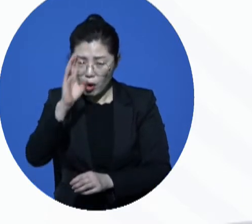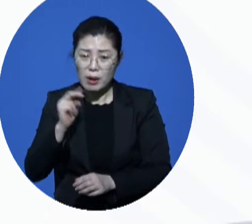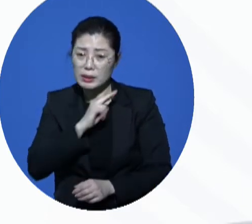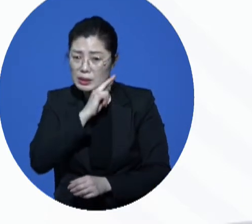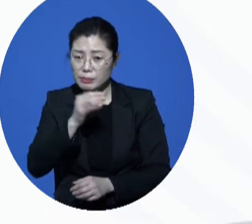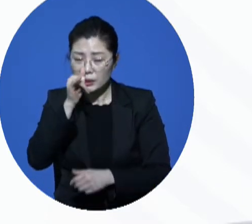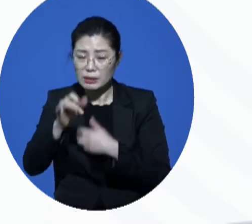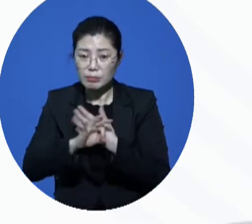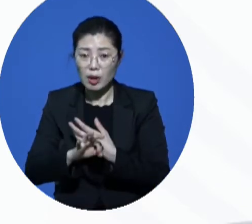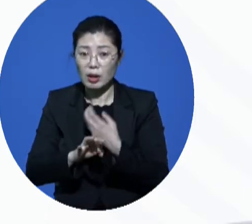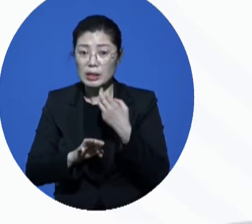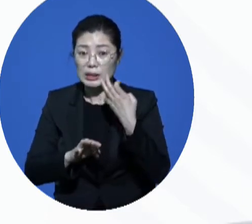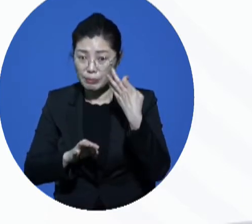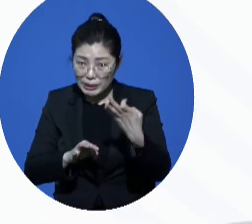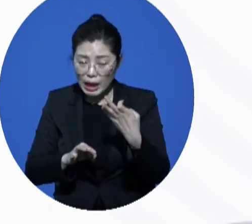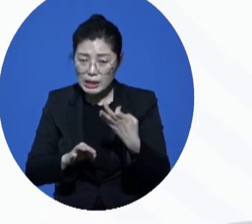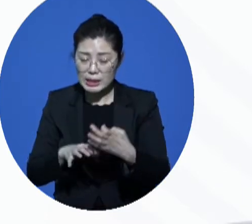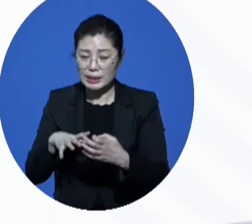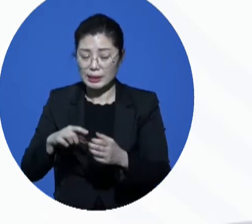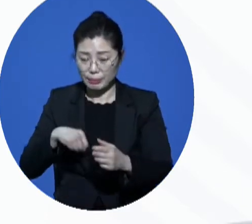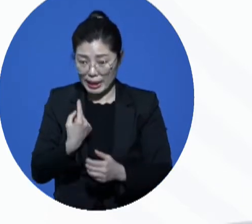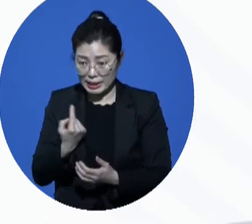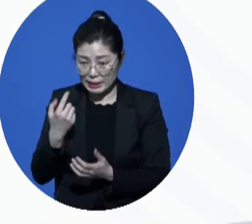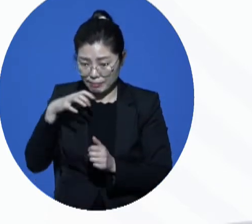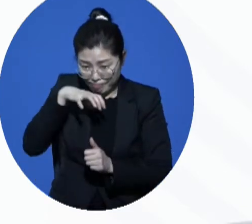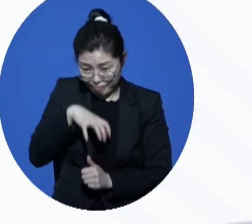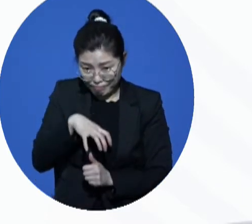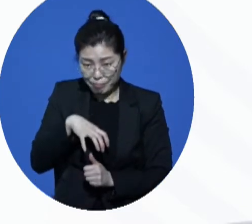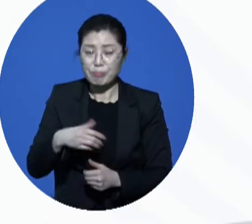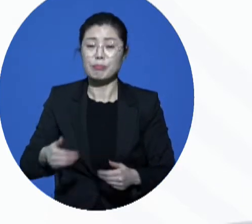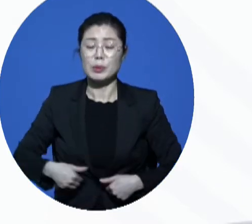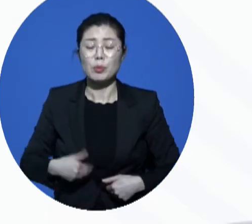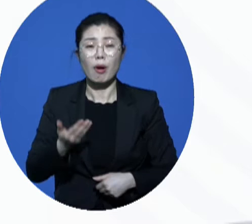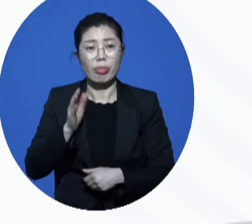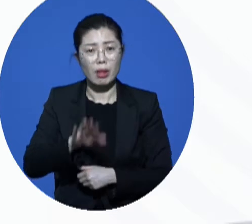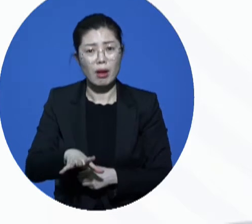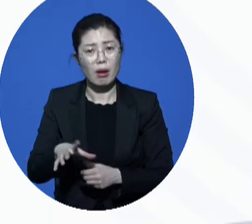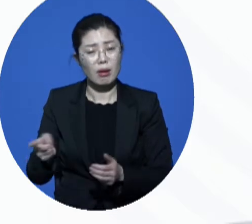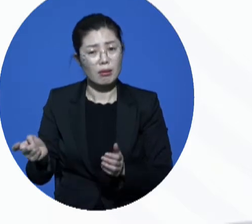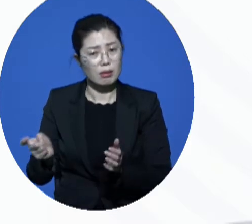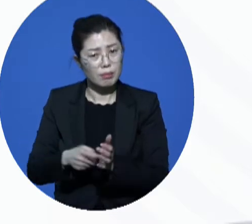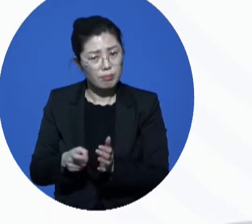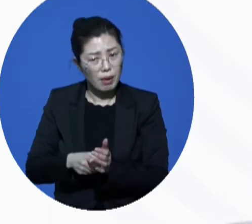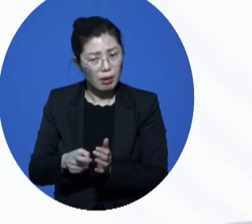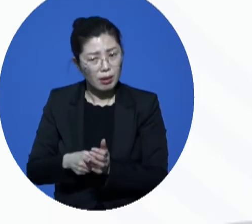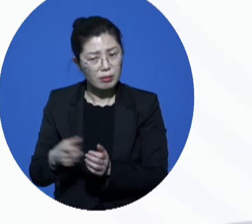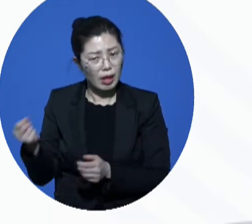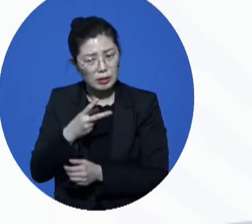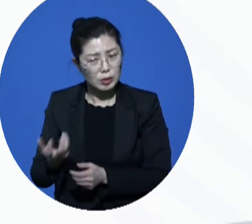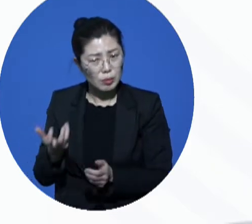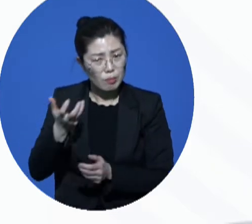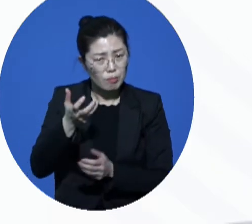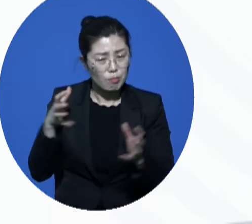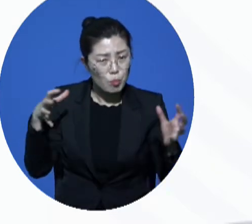이것을 저지하고 막아서기 위해서 신하원 앞에 천막을 치고 긴급 농성에 돌입하게 됩니다.